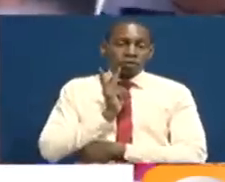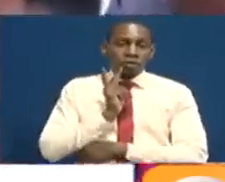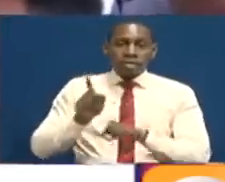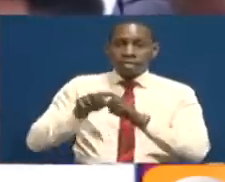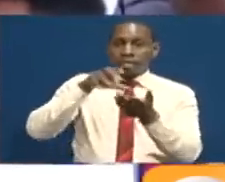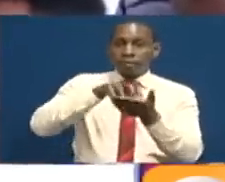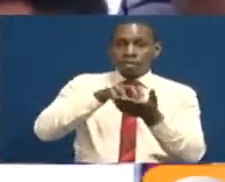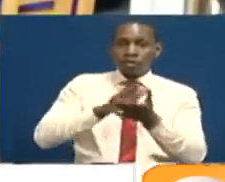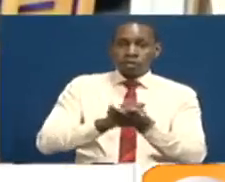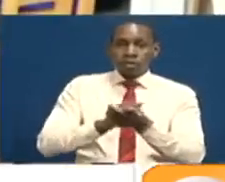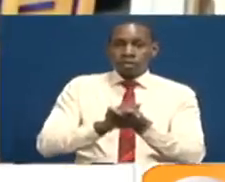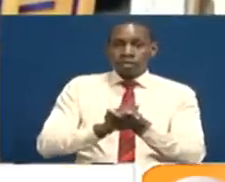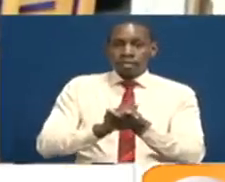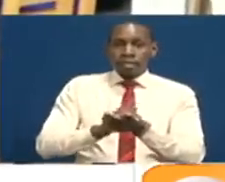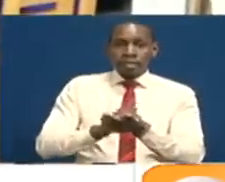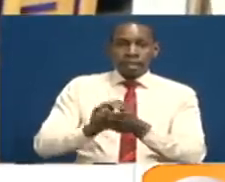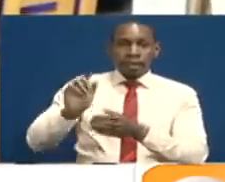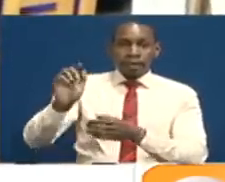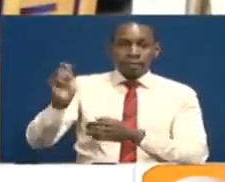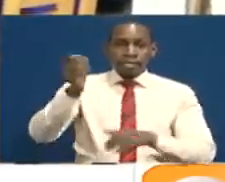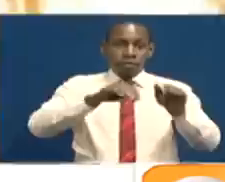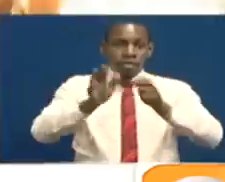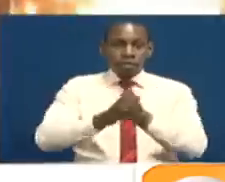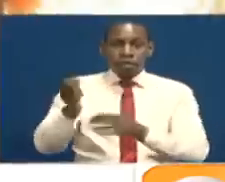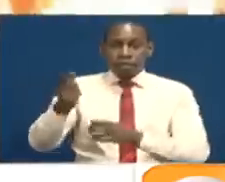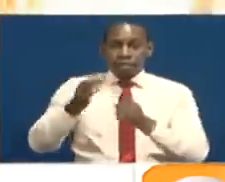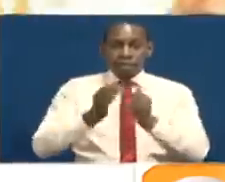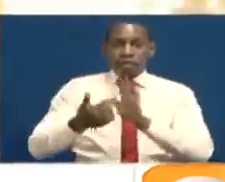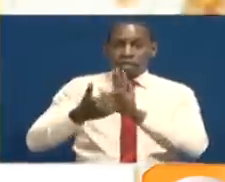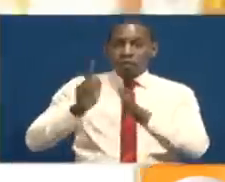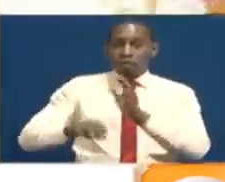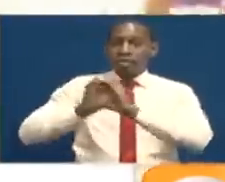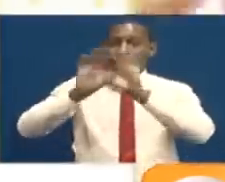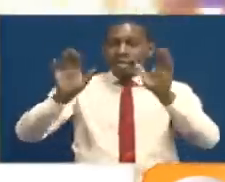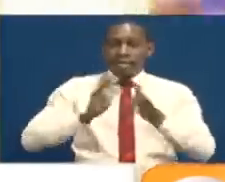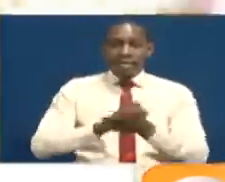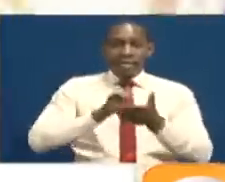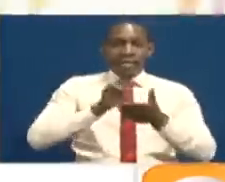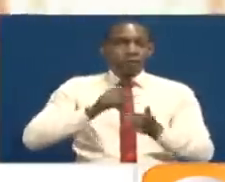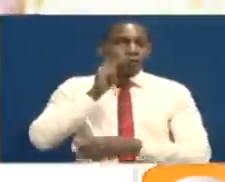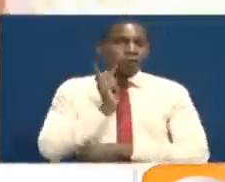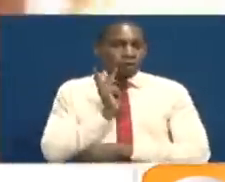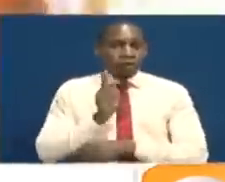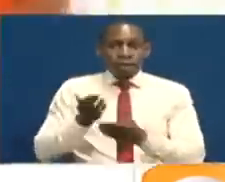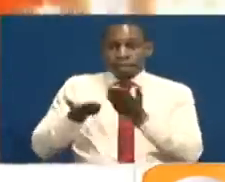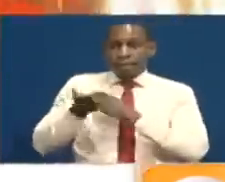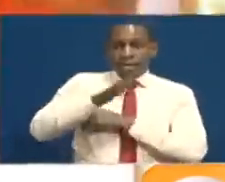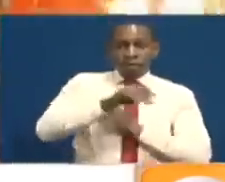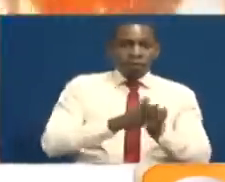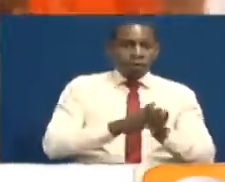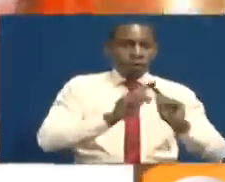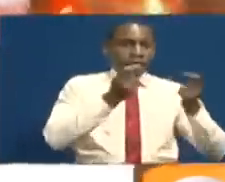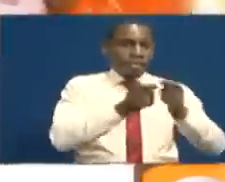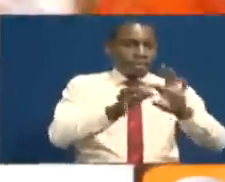na nafasi yake katika kinyang'anyiro cha ikulu mwezi Agosti, wakitoa ishara bayana kuwa Musyoka yumo njiani kurejea